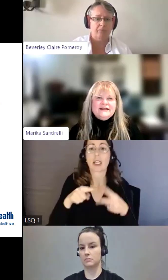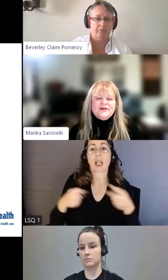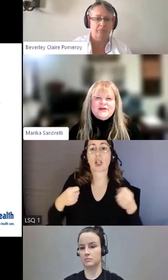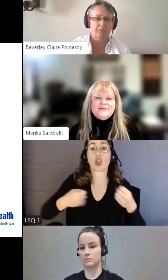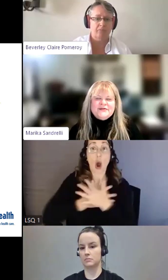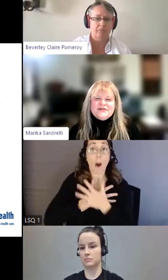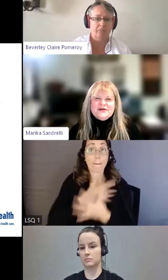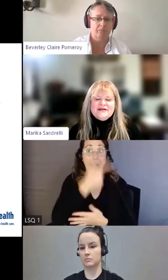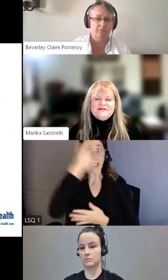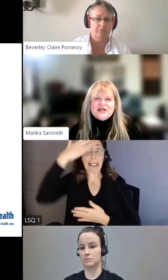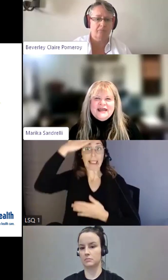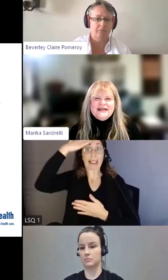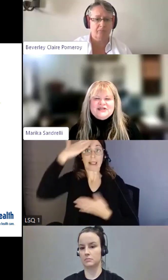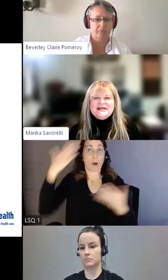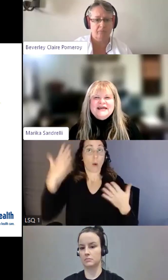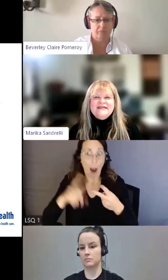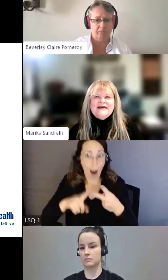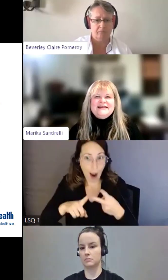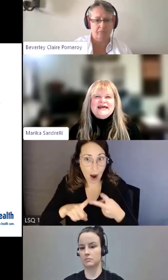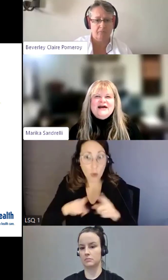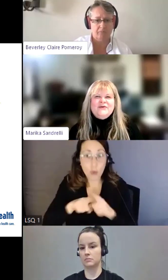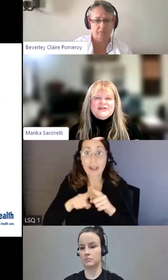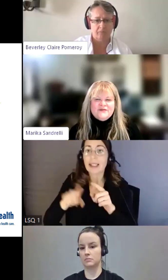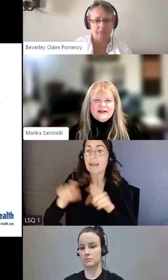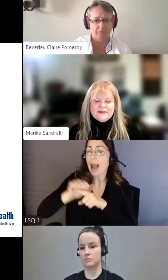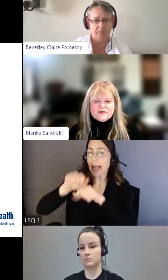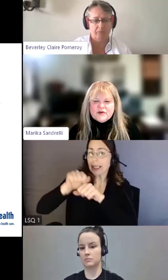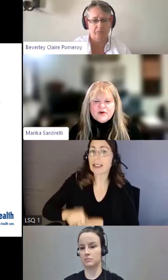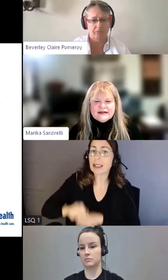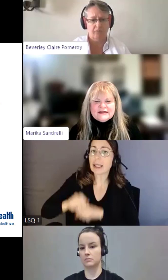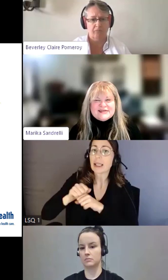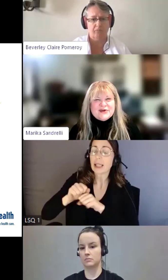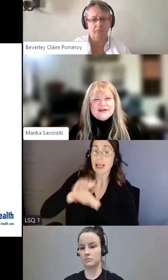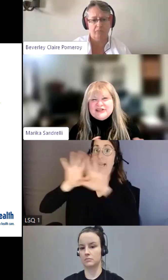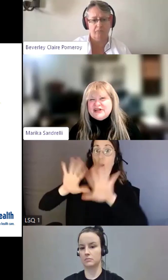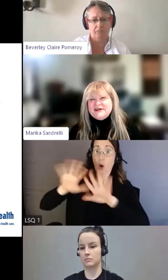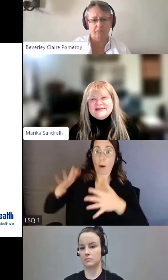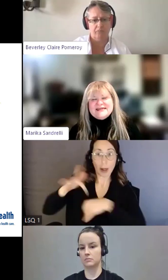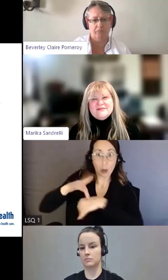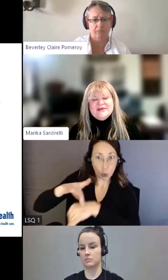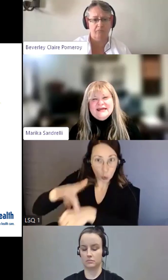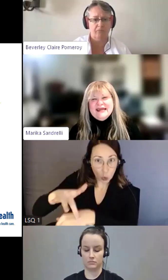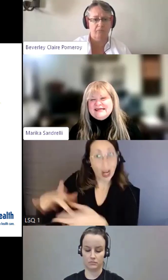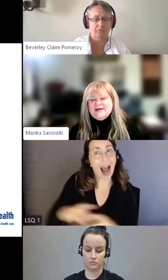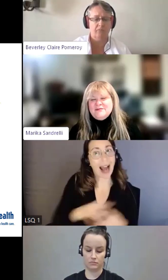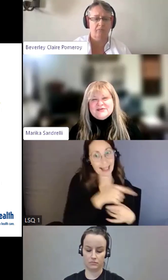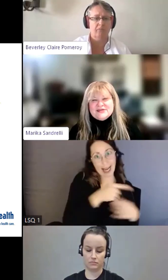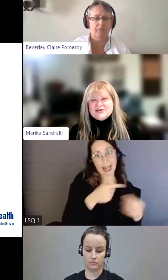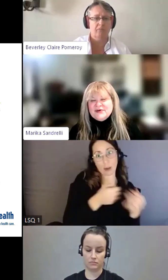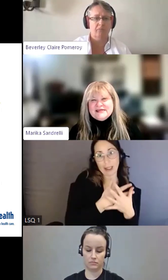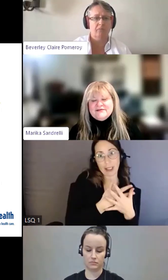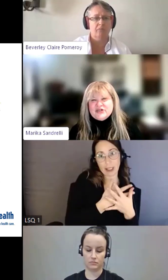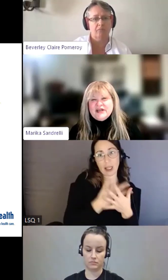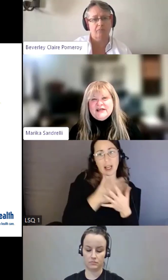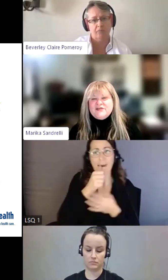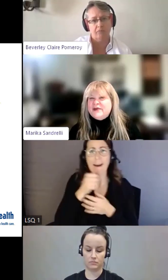traumatisme et la résilience, comment est-ce que cela est développé, cette pratique. Nous allons partager bien sûr des histoires, des